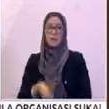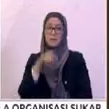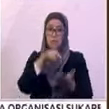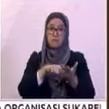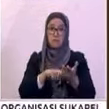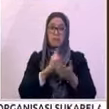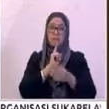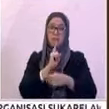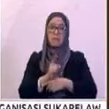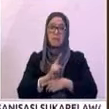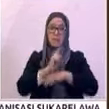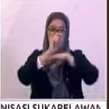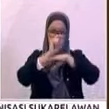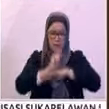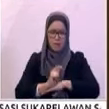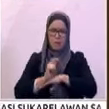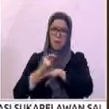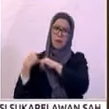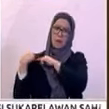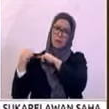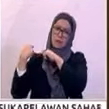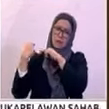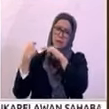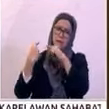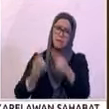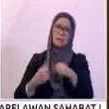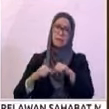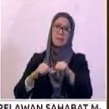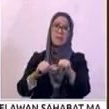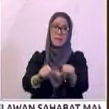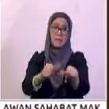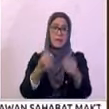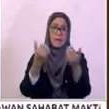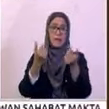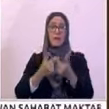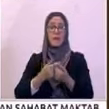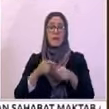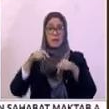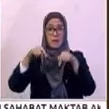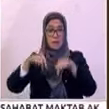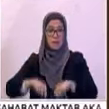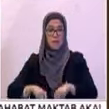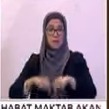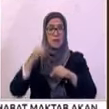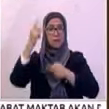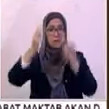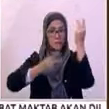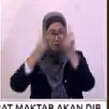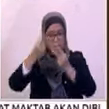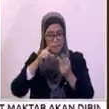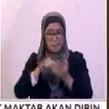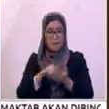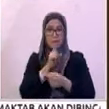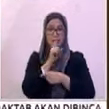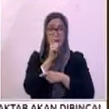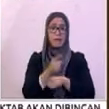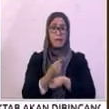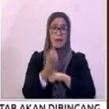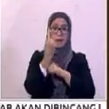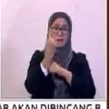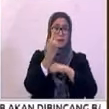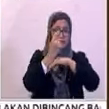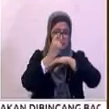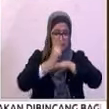kita ikuti selama ini. Jadi lawatan yang ini juga merupakan satu tradisi